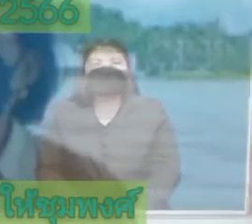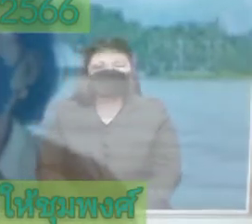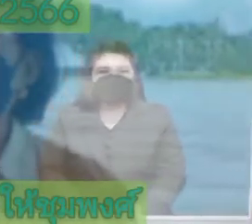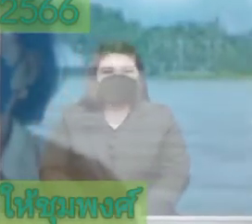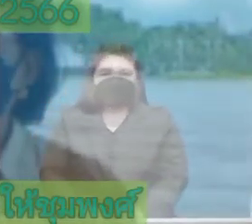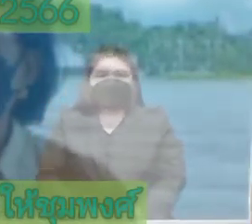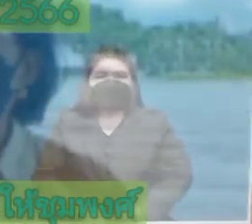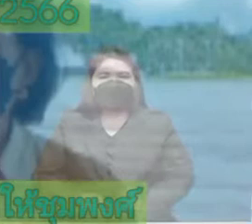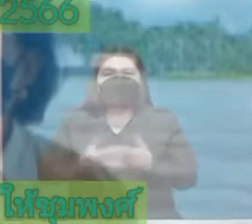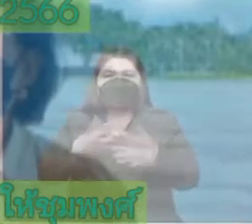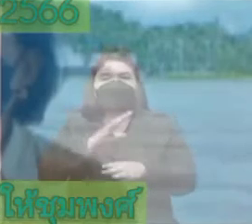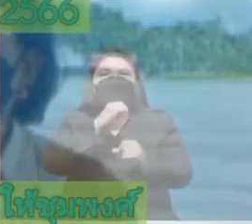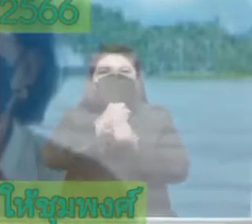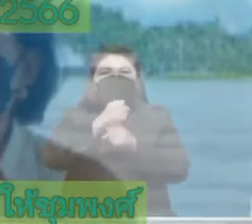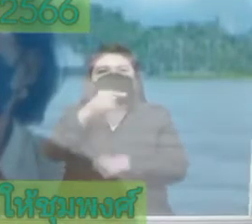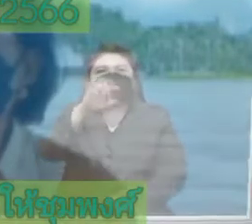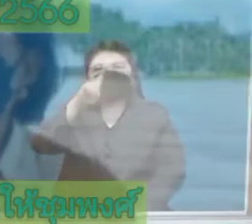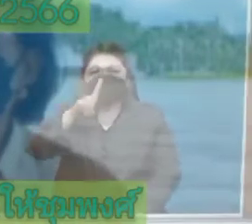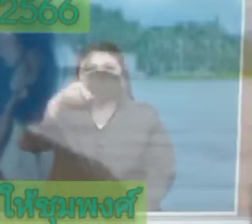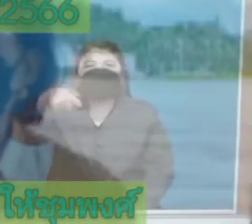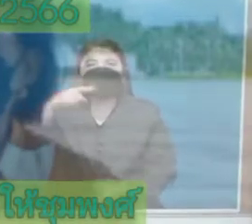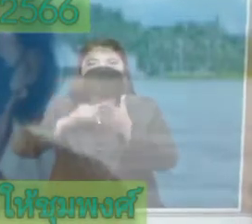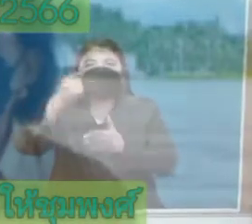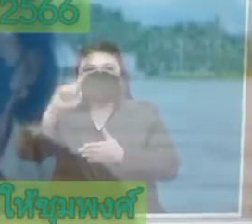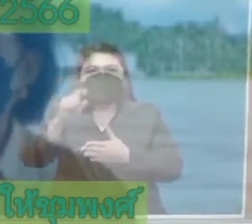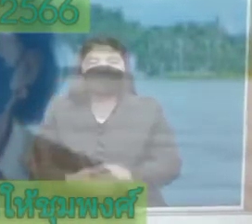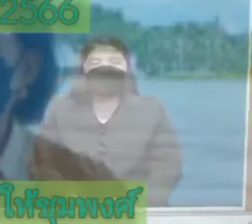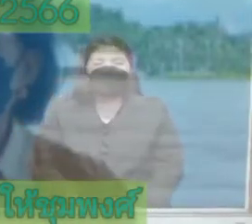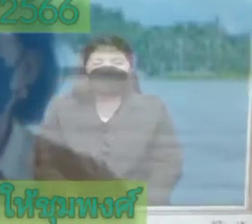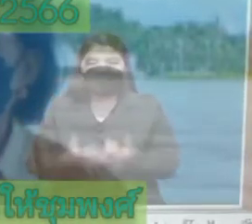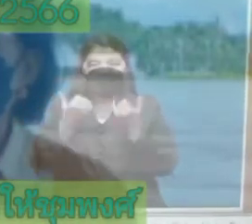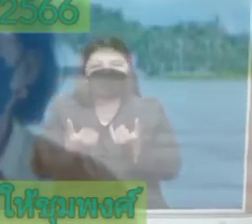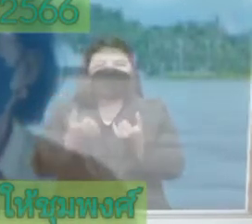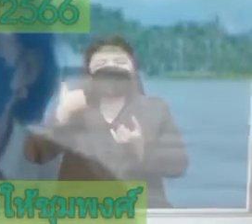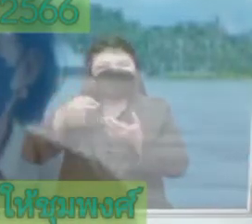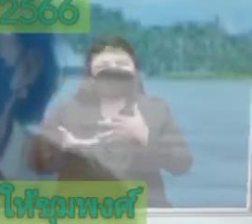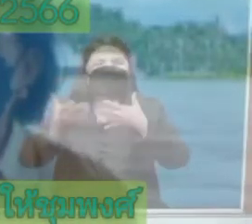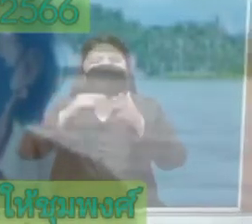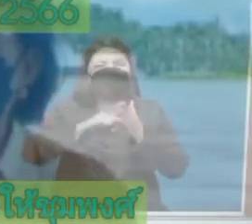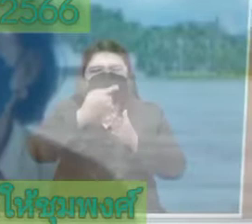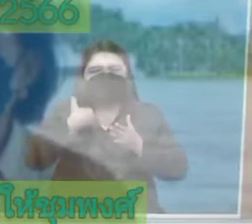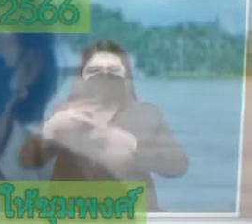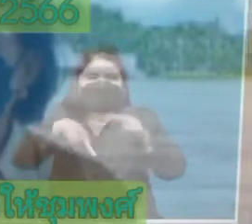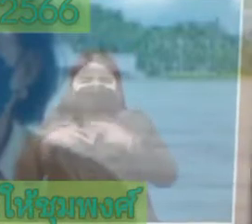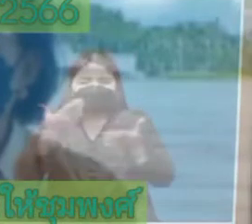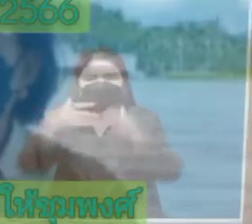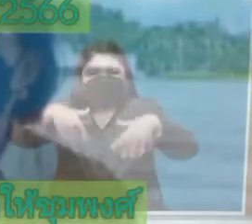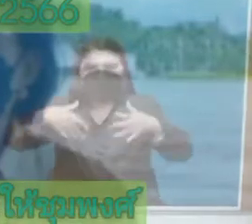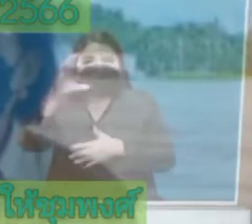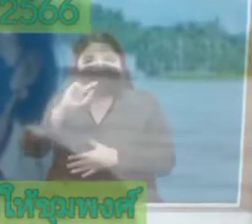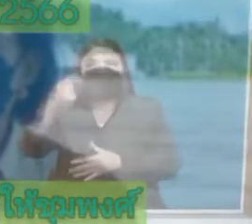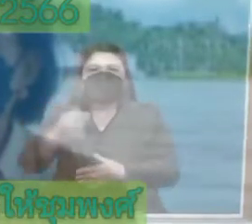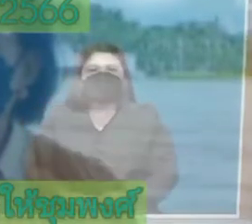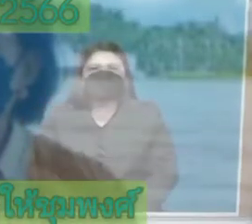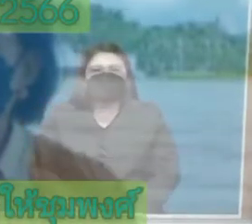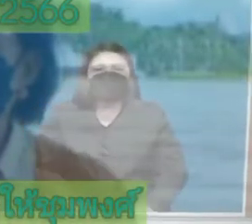ในเรื่องของสิ่งที่เราทำให้มันได้ GDP เพิ่มขึ้นอย่างเช่นว่าถ้าเราไม่ขึ้นภาษีเราก็หาได้ใหม่ขึ้นมารัฐบาลพยายามอย่างยิ่งด้วยในการที่หาได้ใหม่จากในเรื่องของผลงานวิจัยและพั